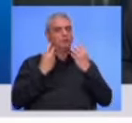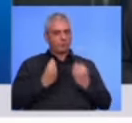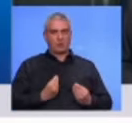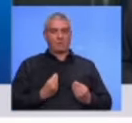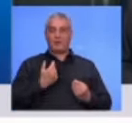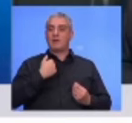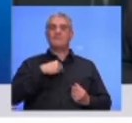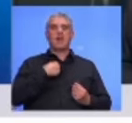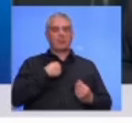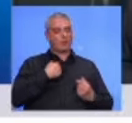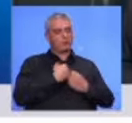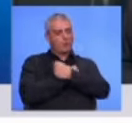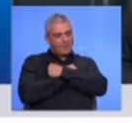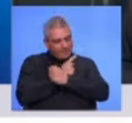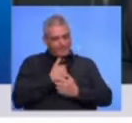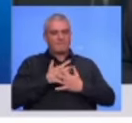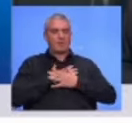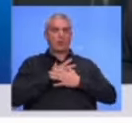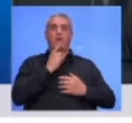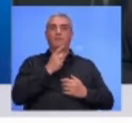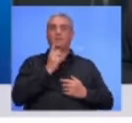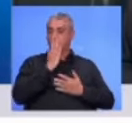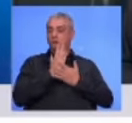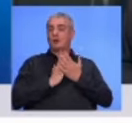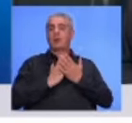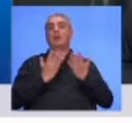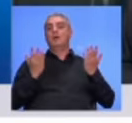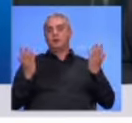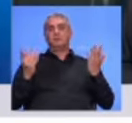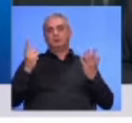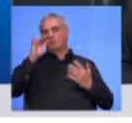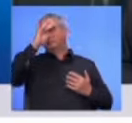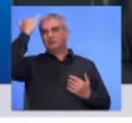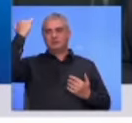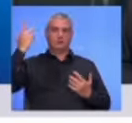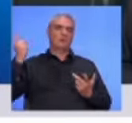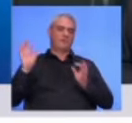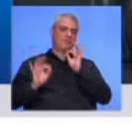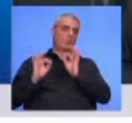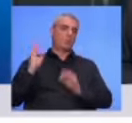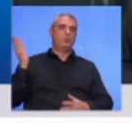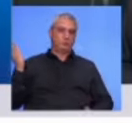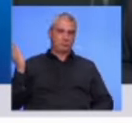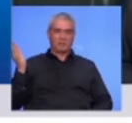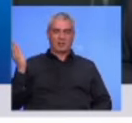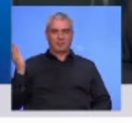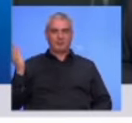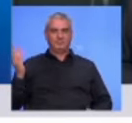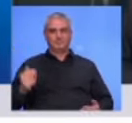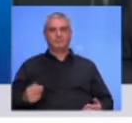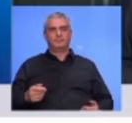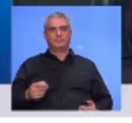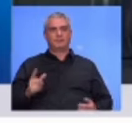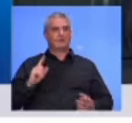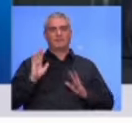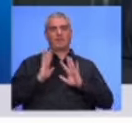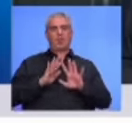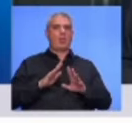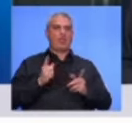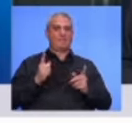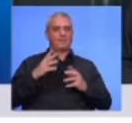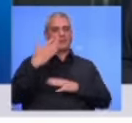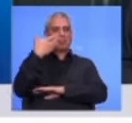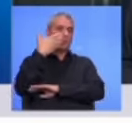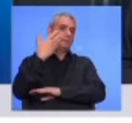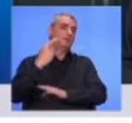ואנחנו מחבקים אותך ואוהבים אותך. יש גם כאלה שהם קיצוניים ומוסתים ולא אוהבים את המדינה.